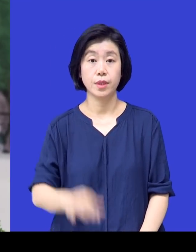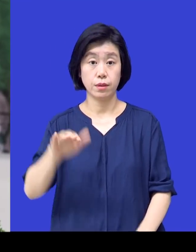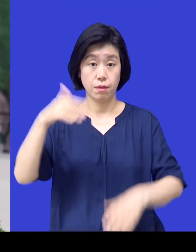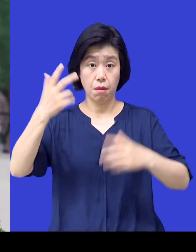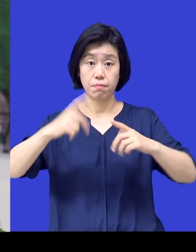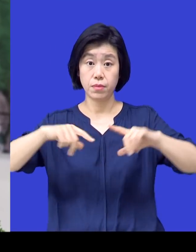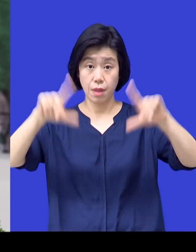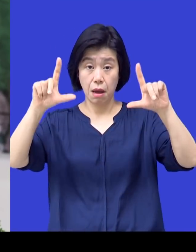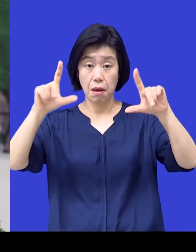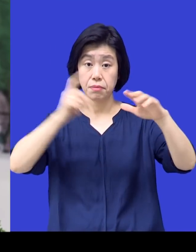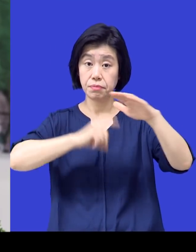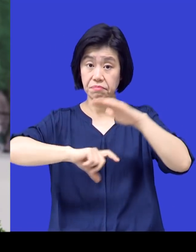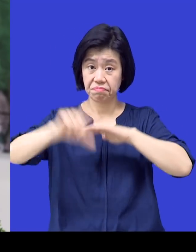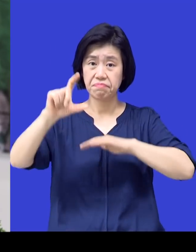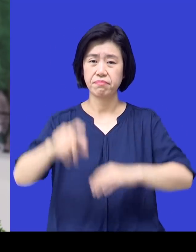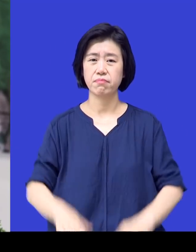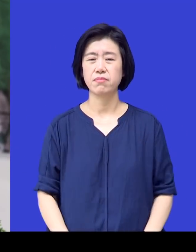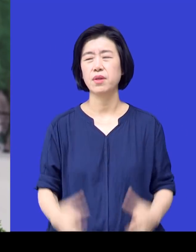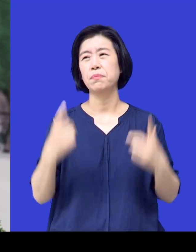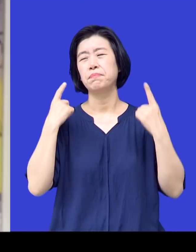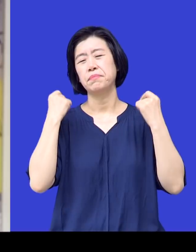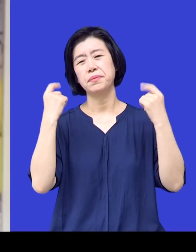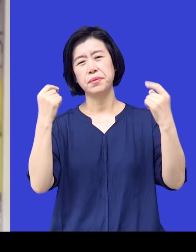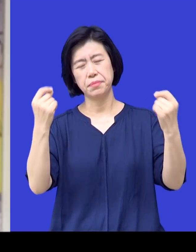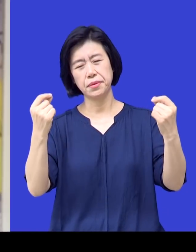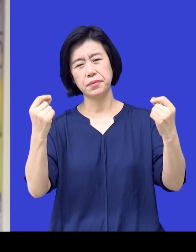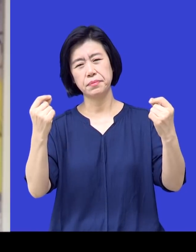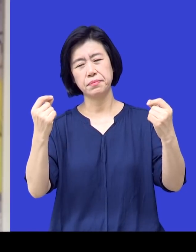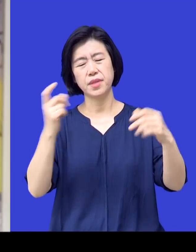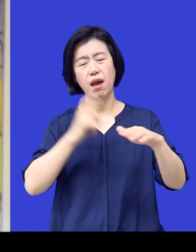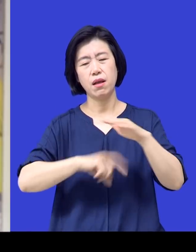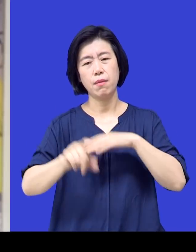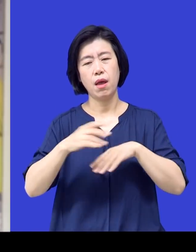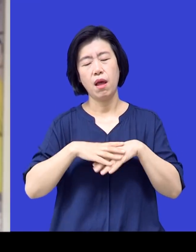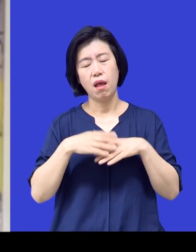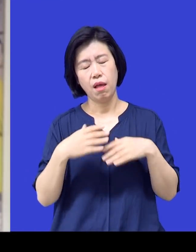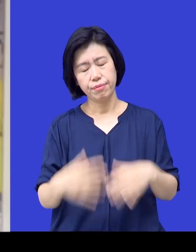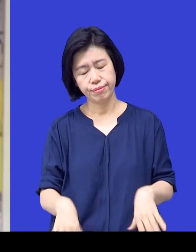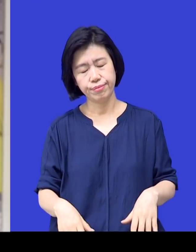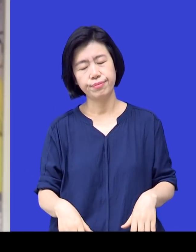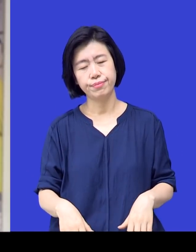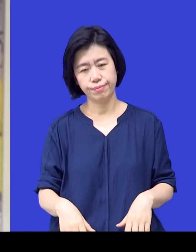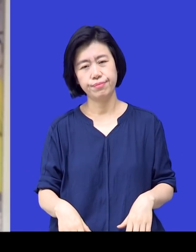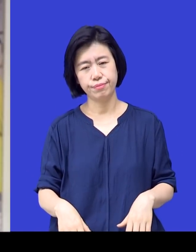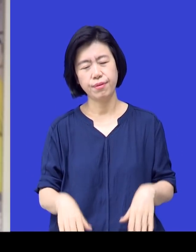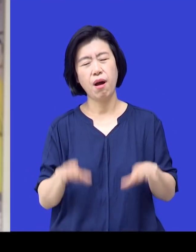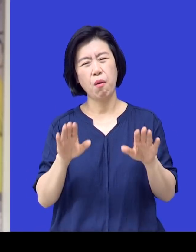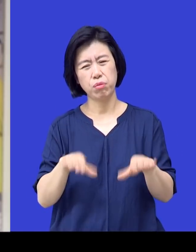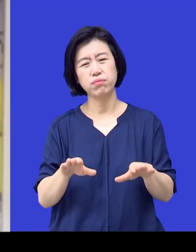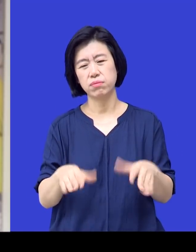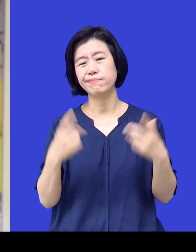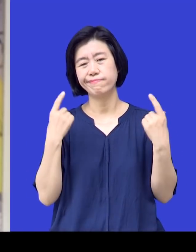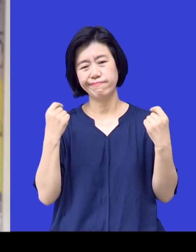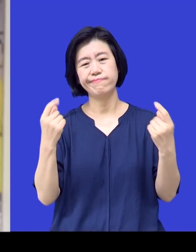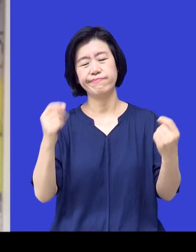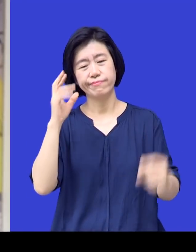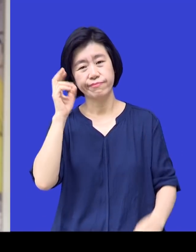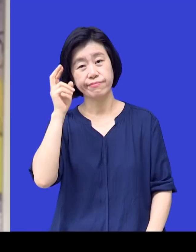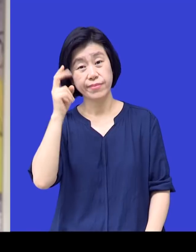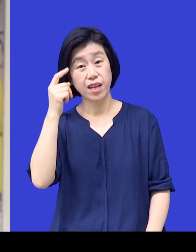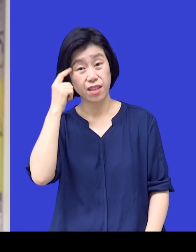다음날 또 똑같이 이제 말씀 붙잡고 기운 하나 없이 그냥 뭐 오늘 하루도 그냥 또 이렇게